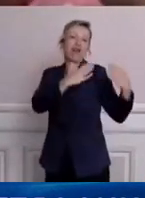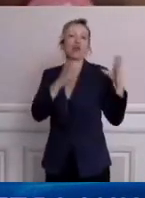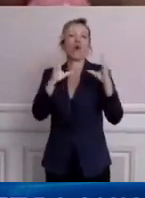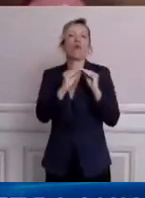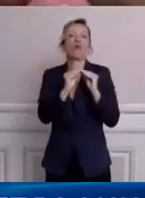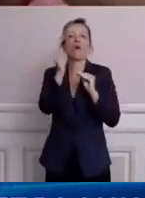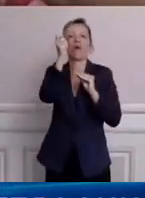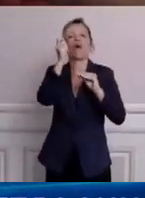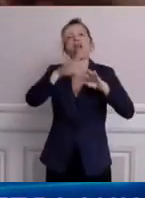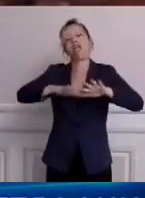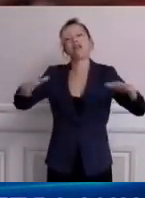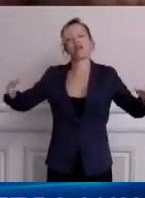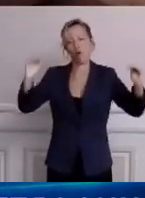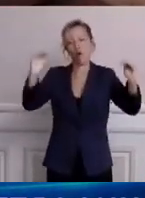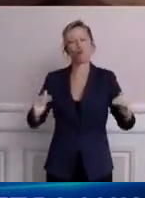και φίλοι,